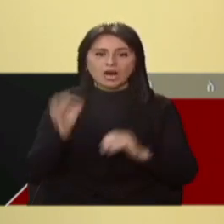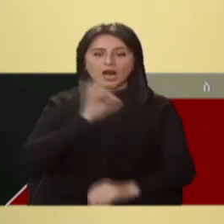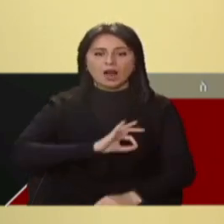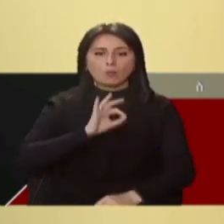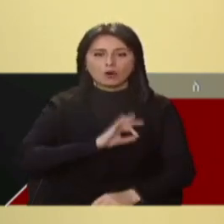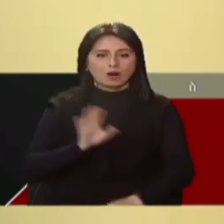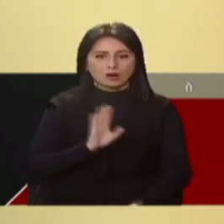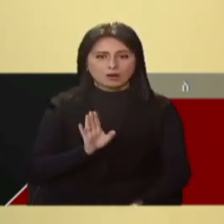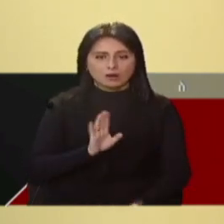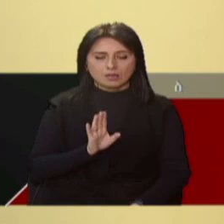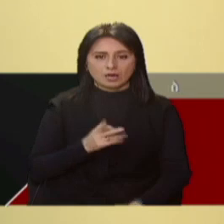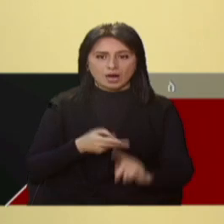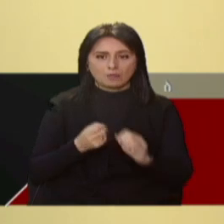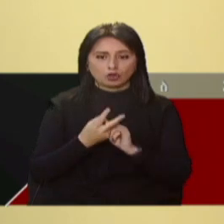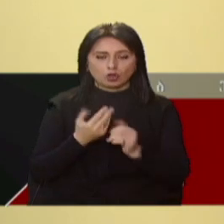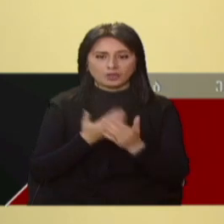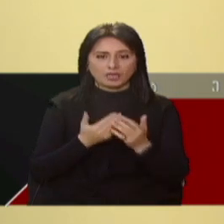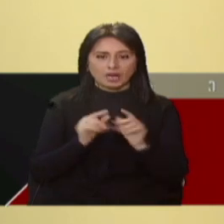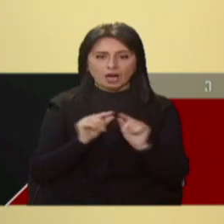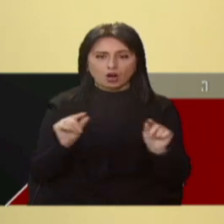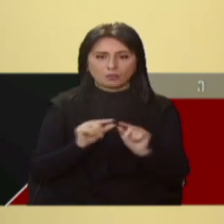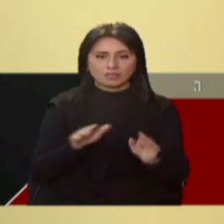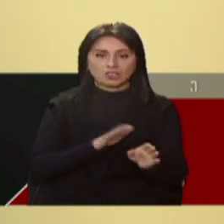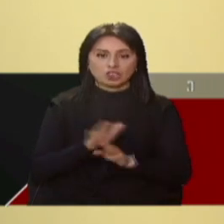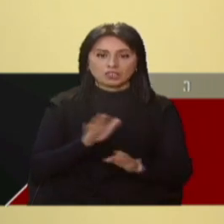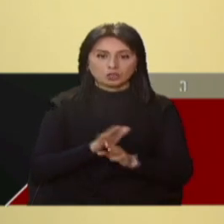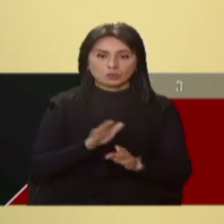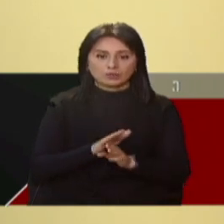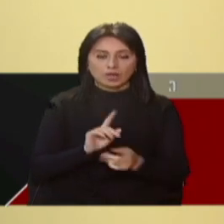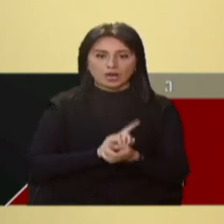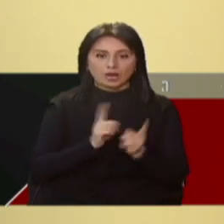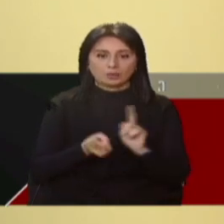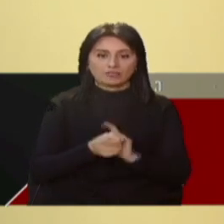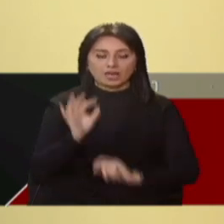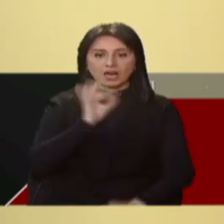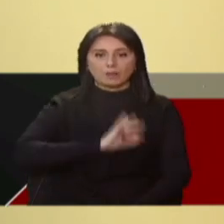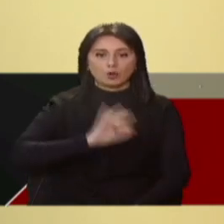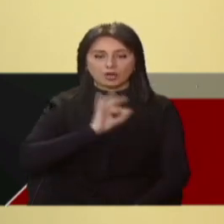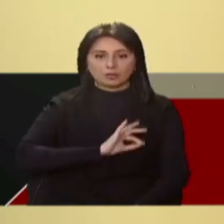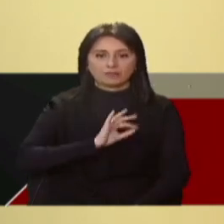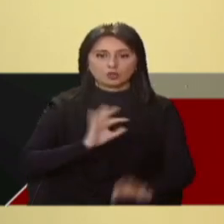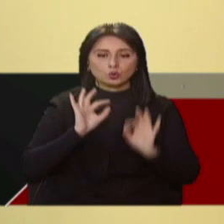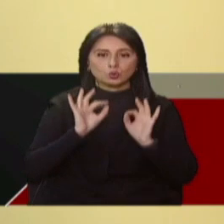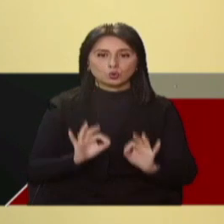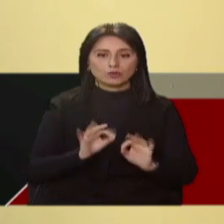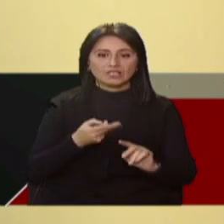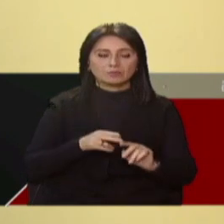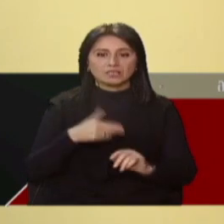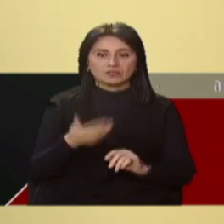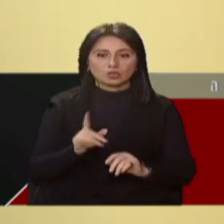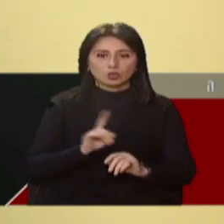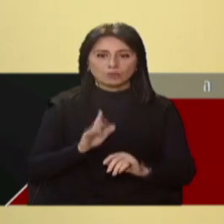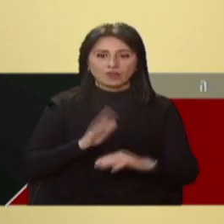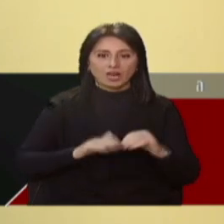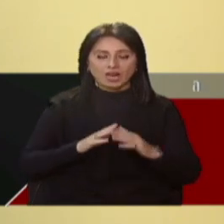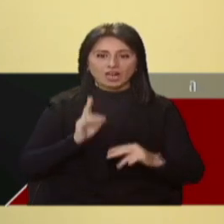გამოიყენება არა ამ 12 რეკომენდაციის შესასრულებლად, არამედ გამოიყენება სწორედ იმისათვის, რომ